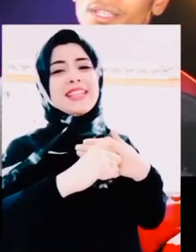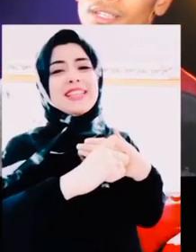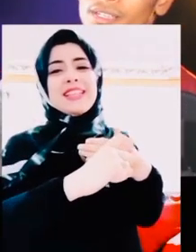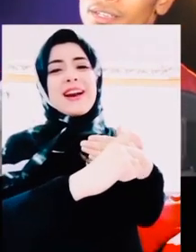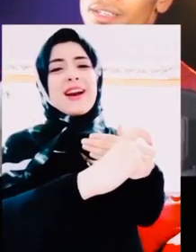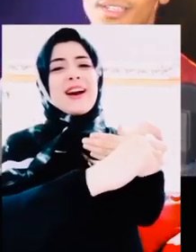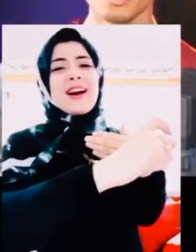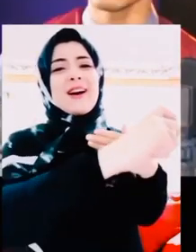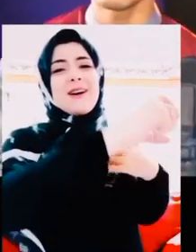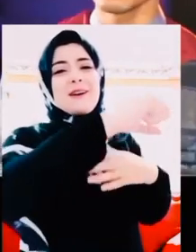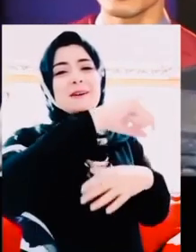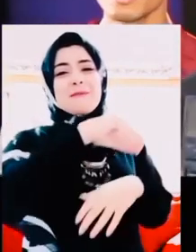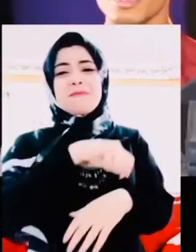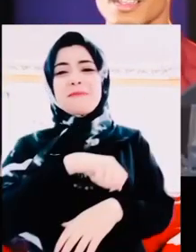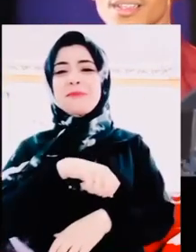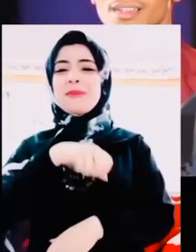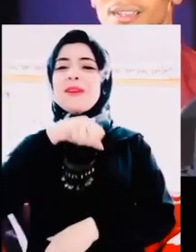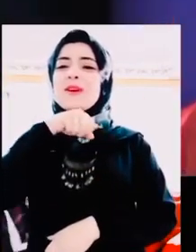طويل